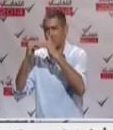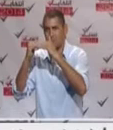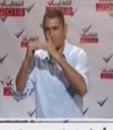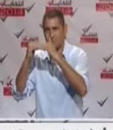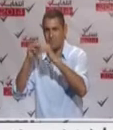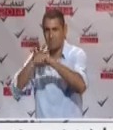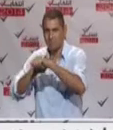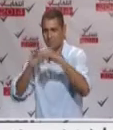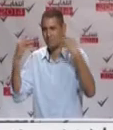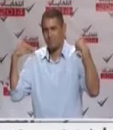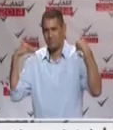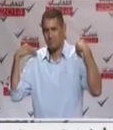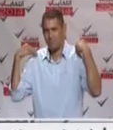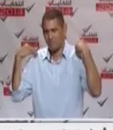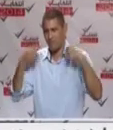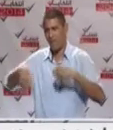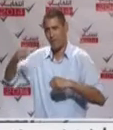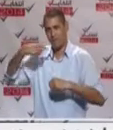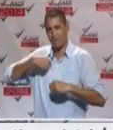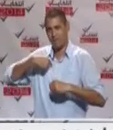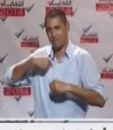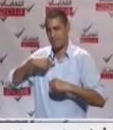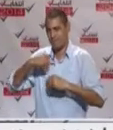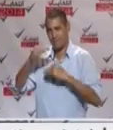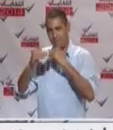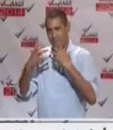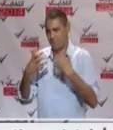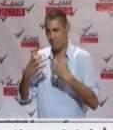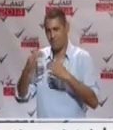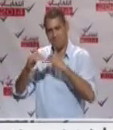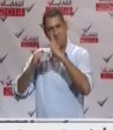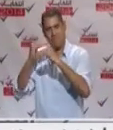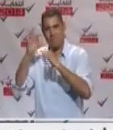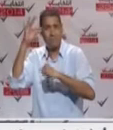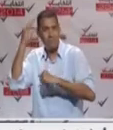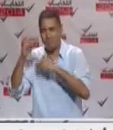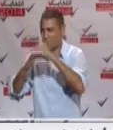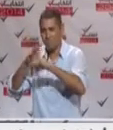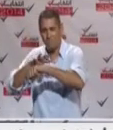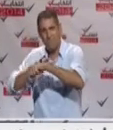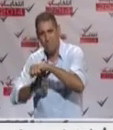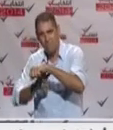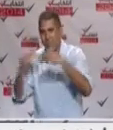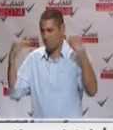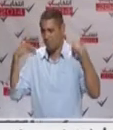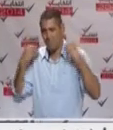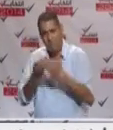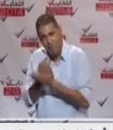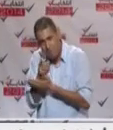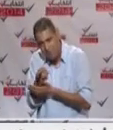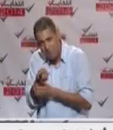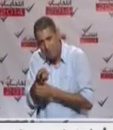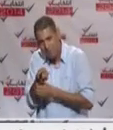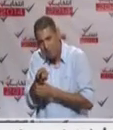الجهه نحن نتطلع الى تونس الجديده وبنزرت الجديده وان الواجب يستدعي منا ان نضع